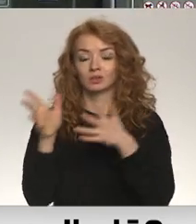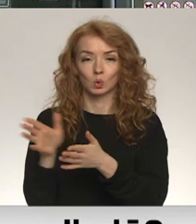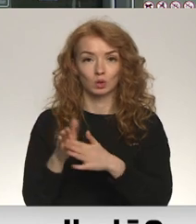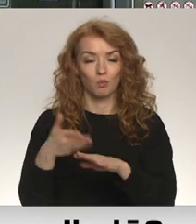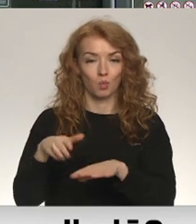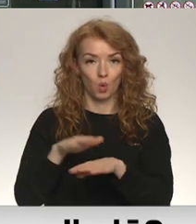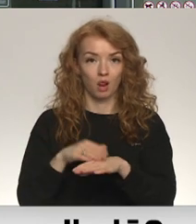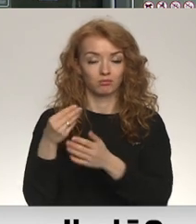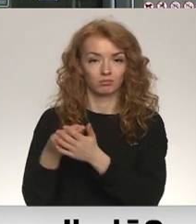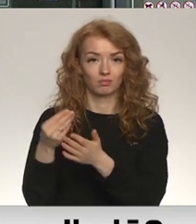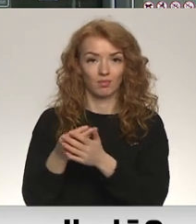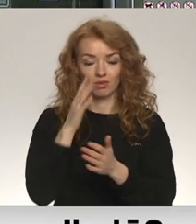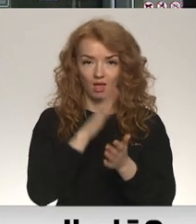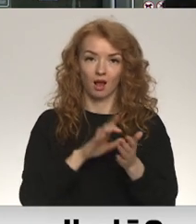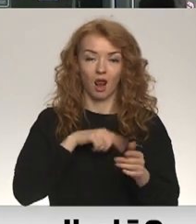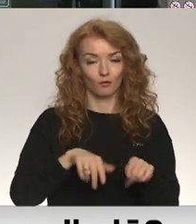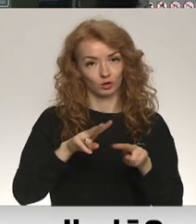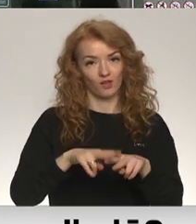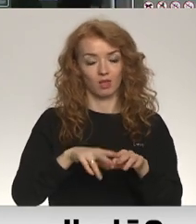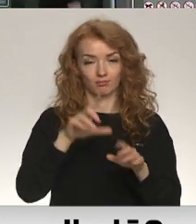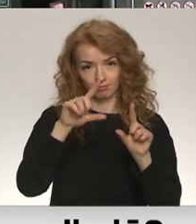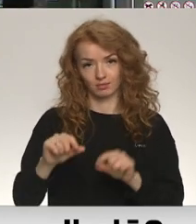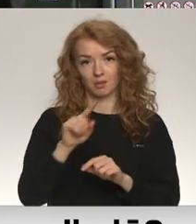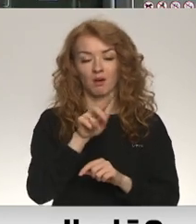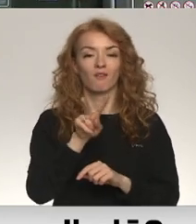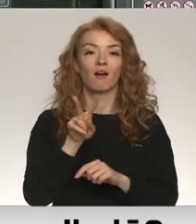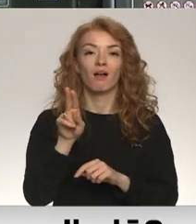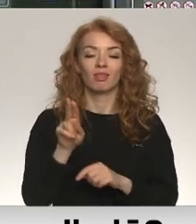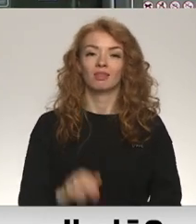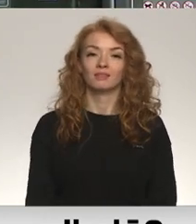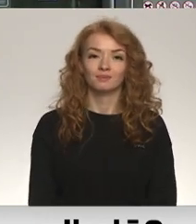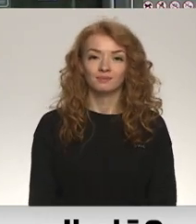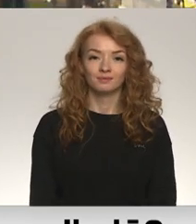PVN nodokļu samazinājums. Dāvids Frenefelds, Mārs Jurgensons, Latvijas televīzija.